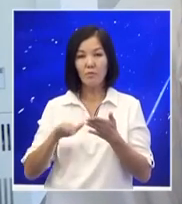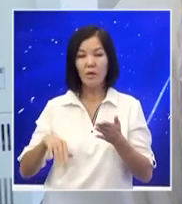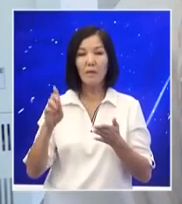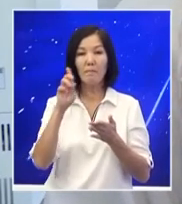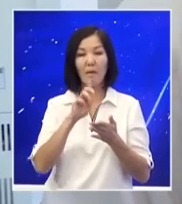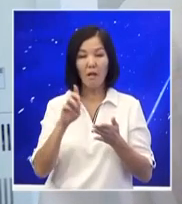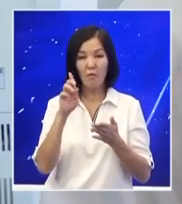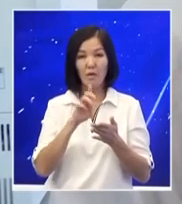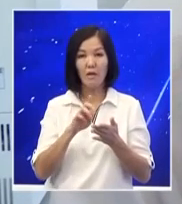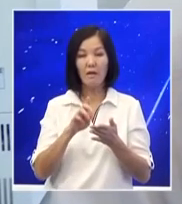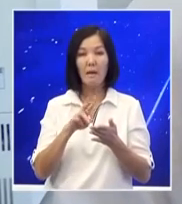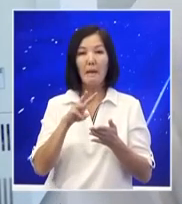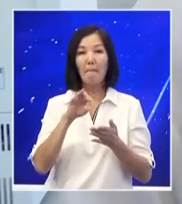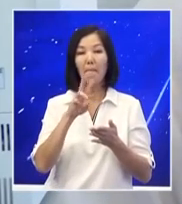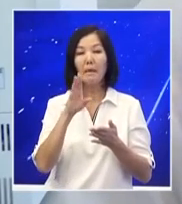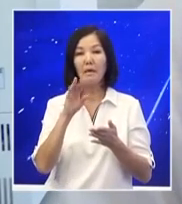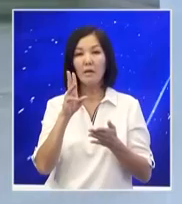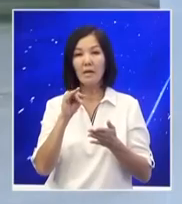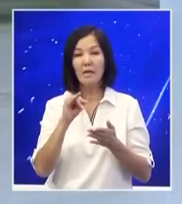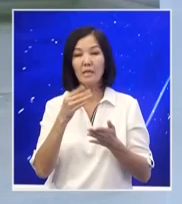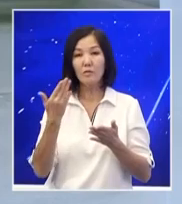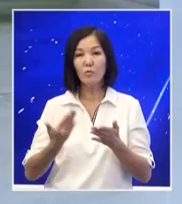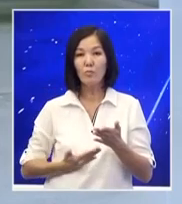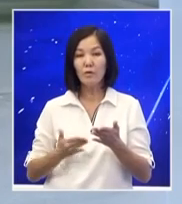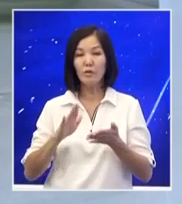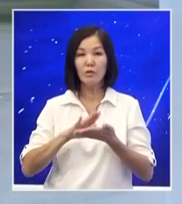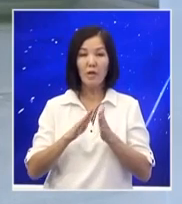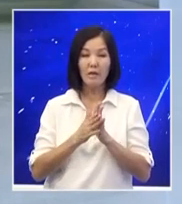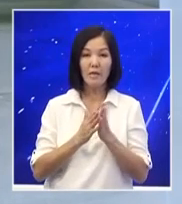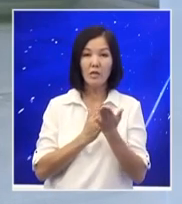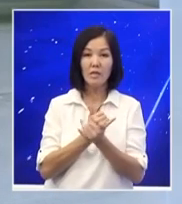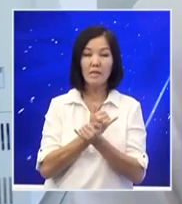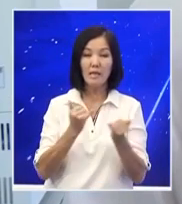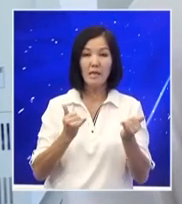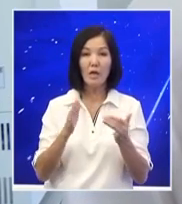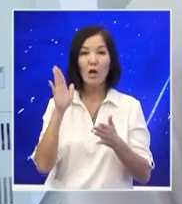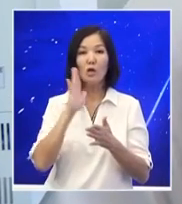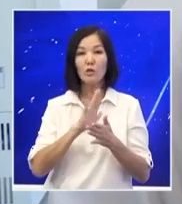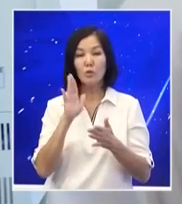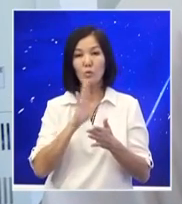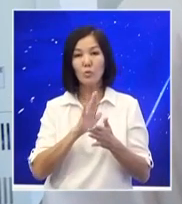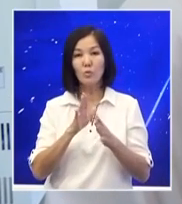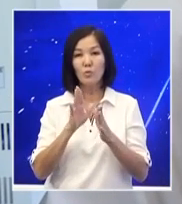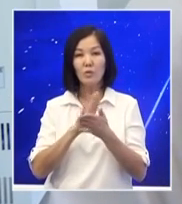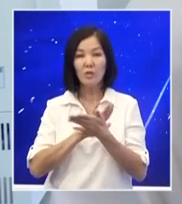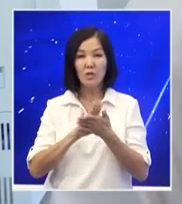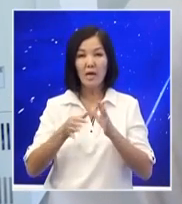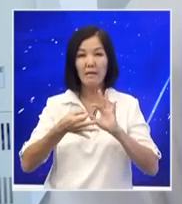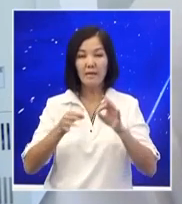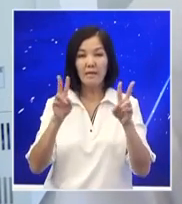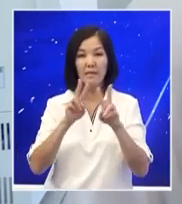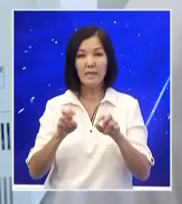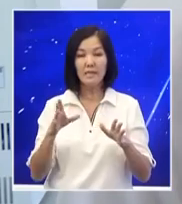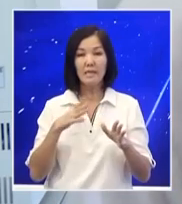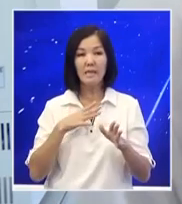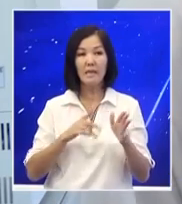биологиялық. Бұл жерде микроорганизмдердің өмір сүруіне қолайлы жағдай жасалады. Осылайша су мұқият тексеруден өтеді. Міне басында